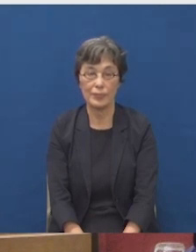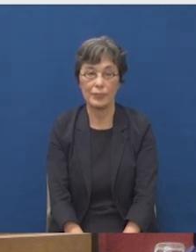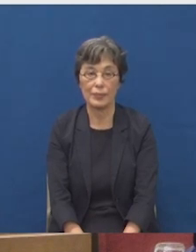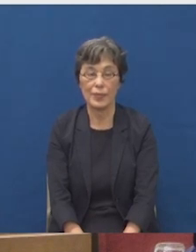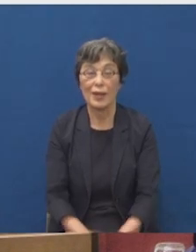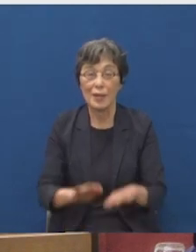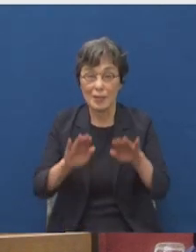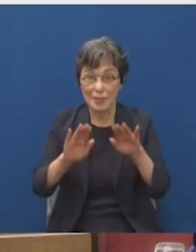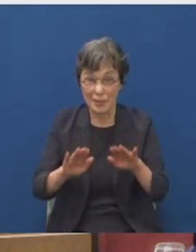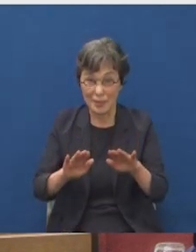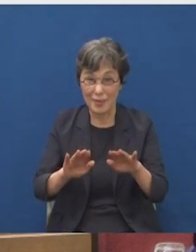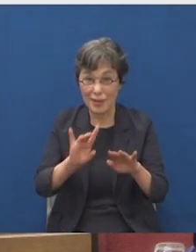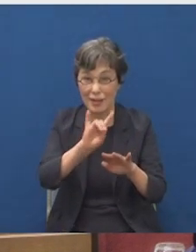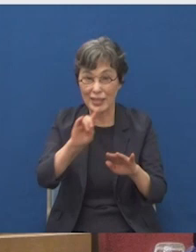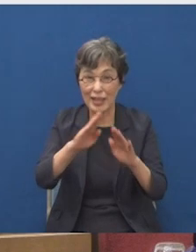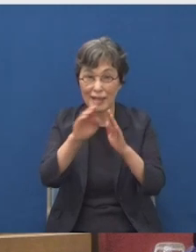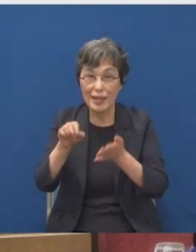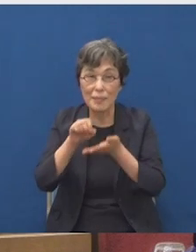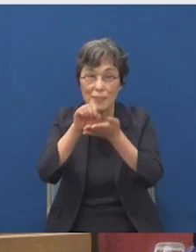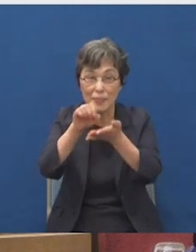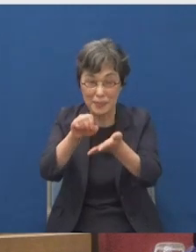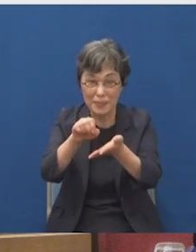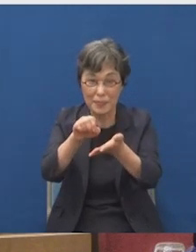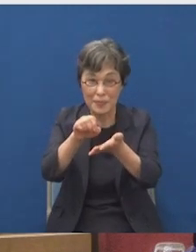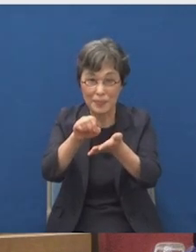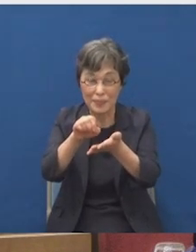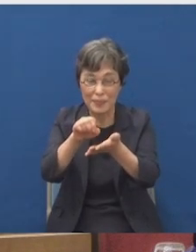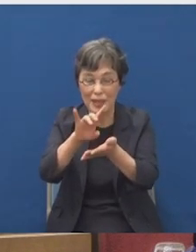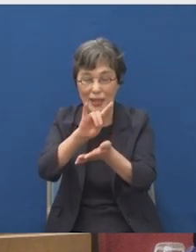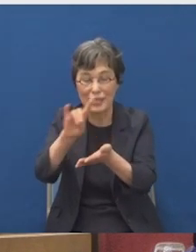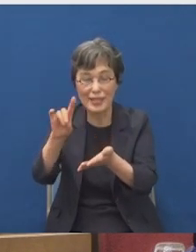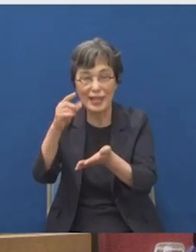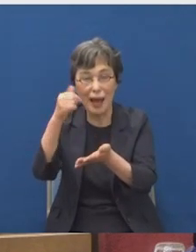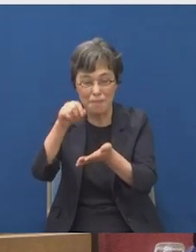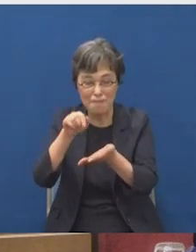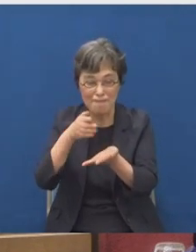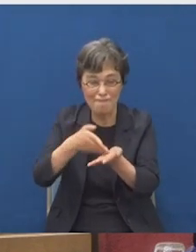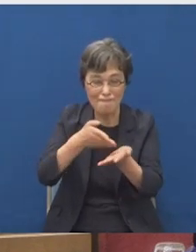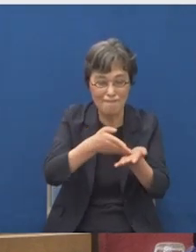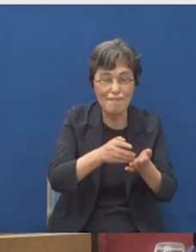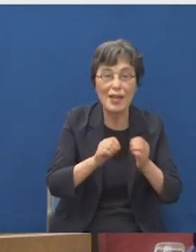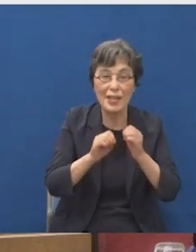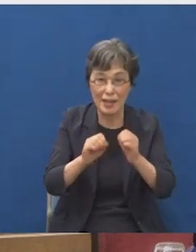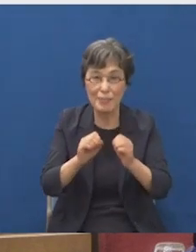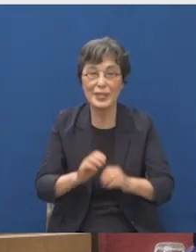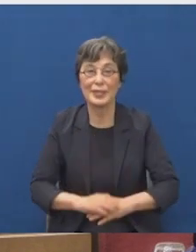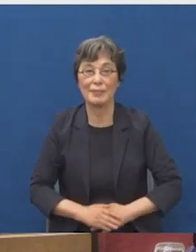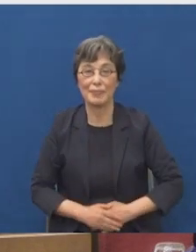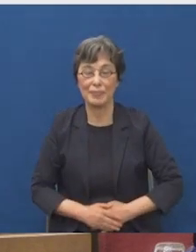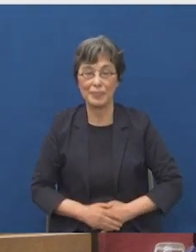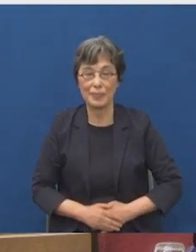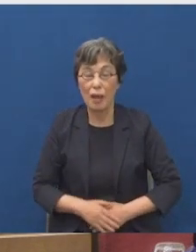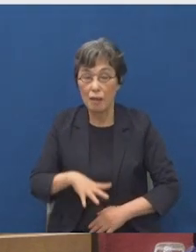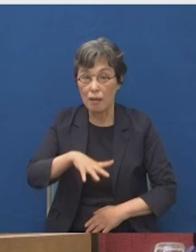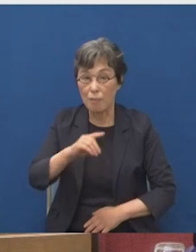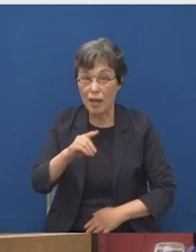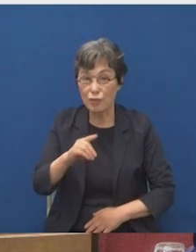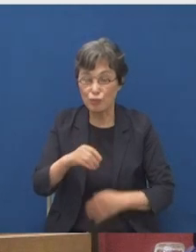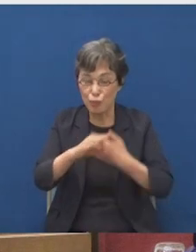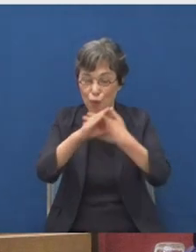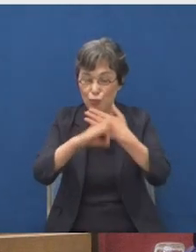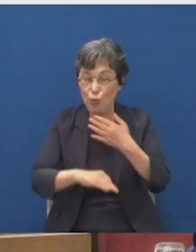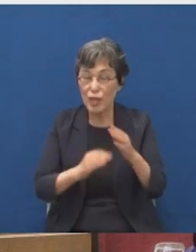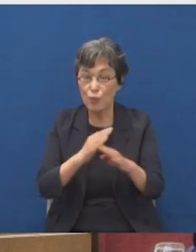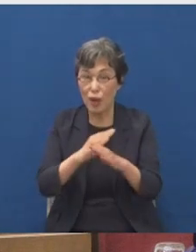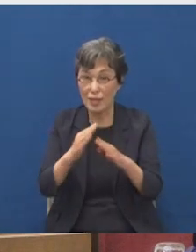それでは本議会にご提案いたしております各議案につきましてご説明申し上げます。はじめに条例の改正につい